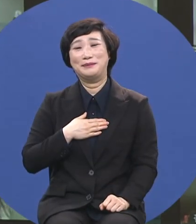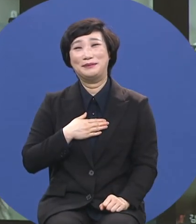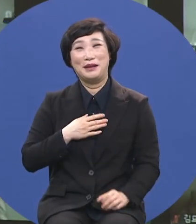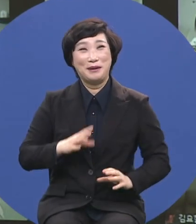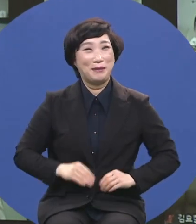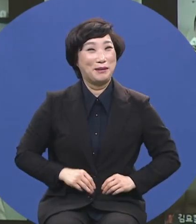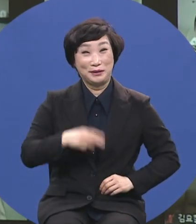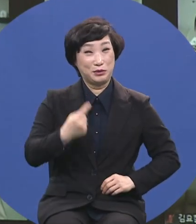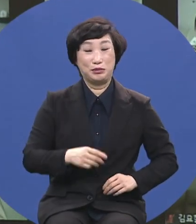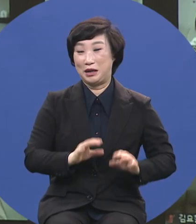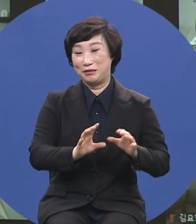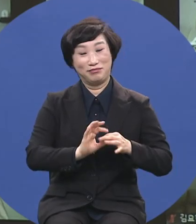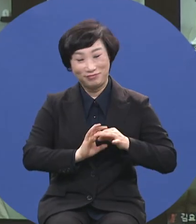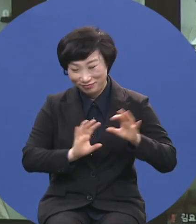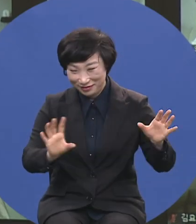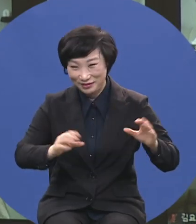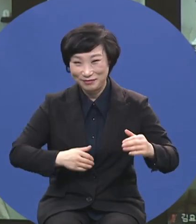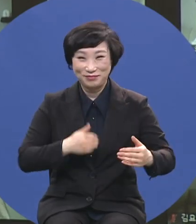배고파도 배부르지.